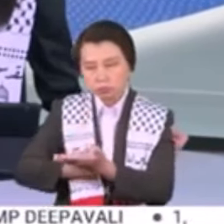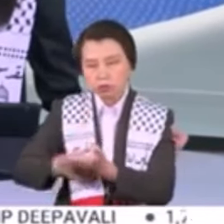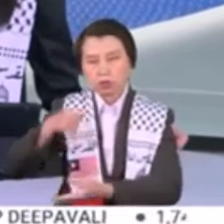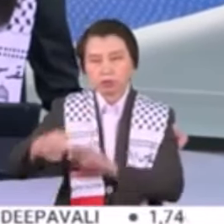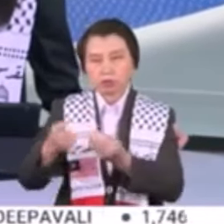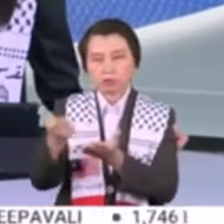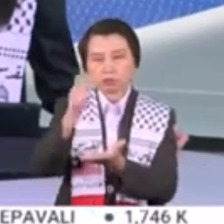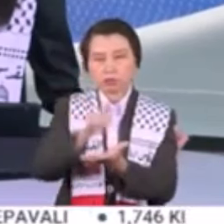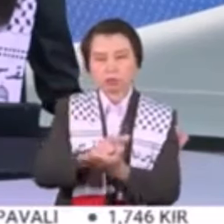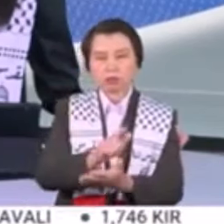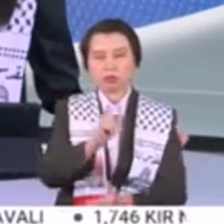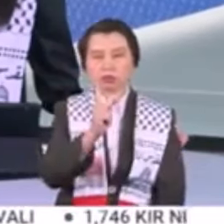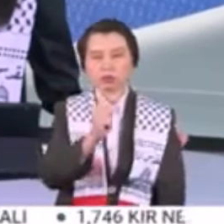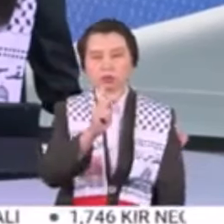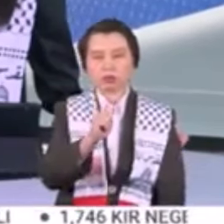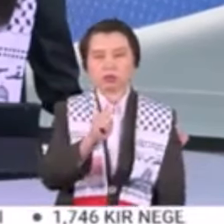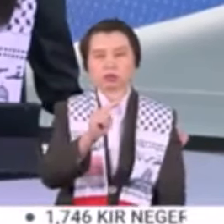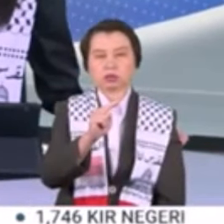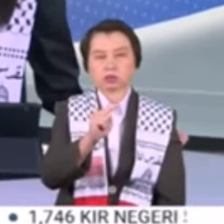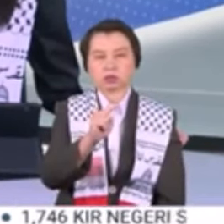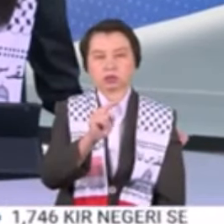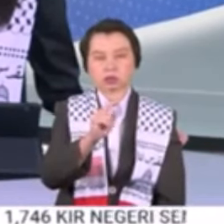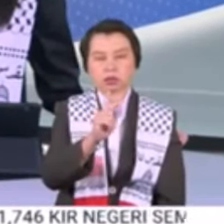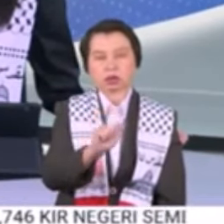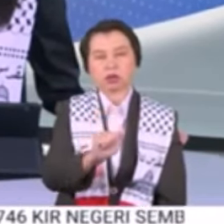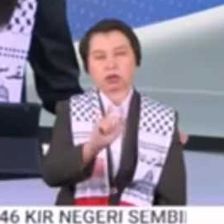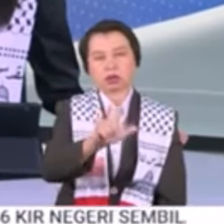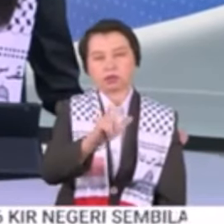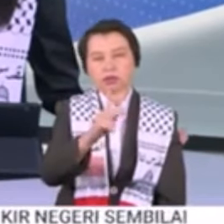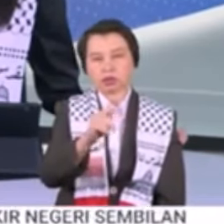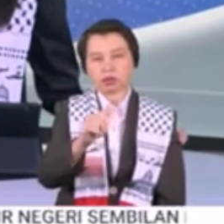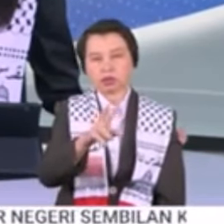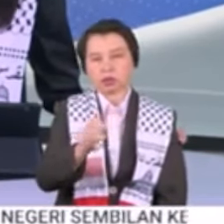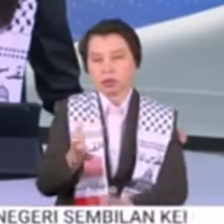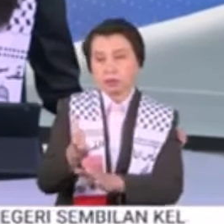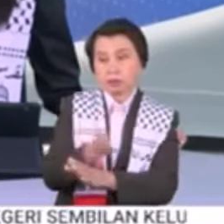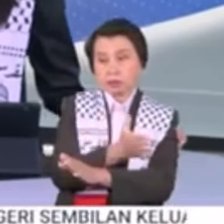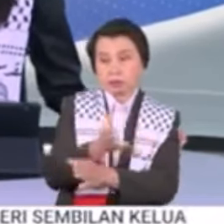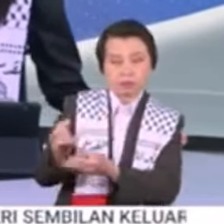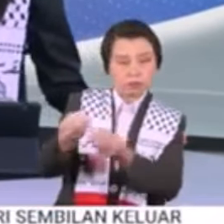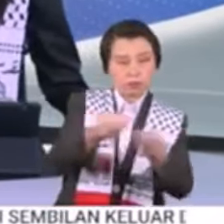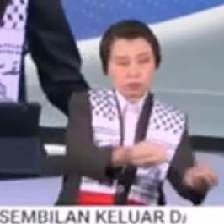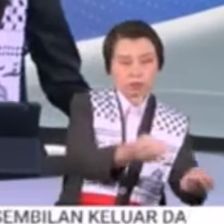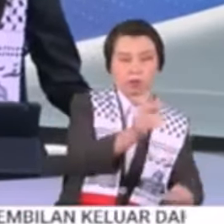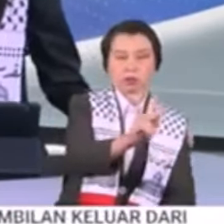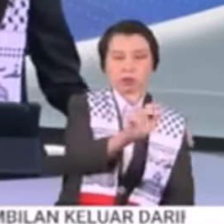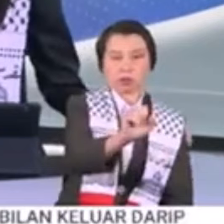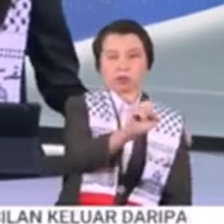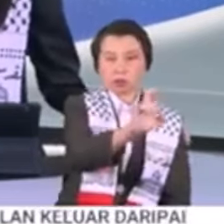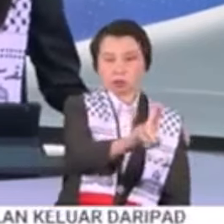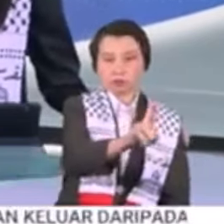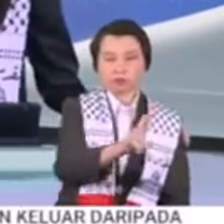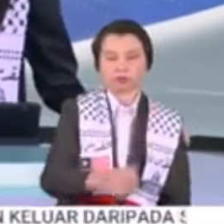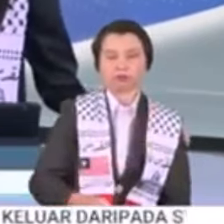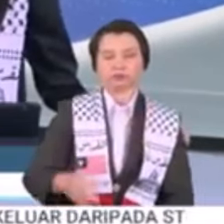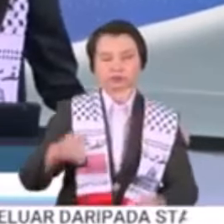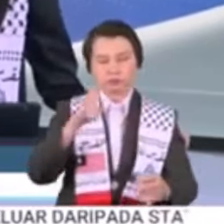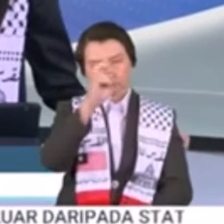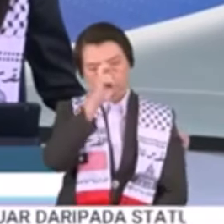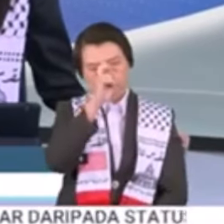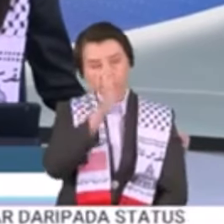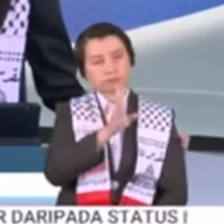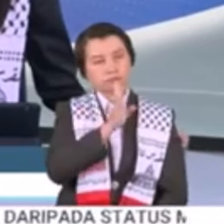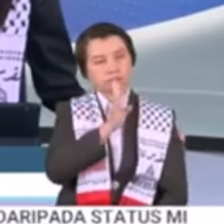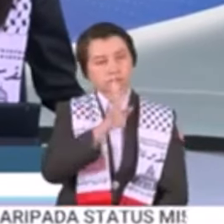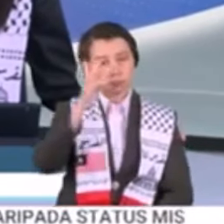mengenai laporan Ketua Audit Negara LKAN sebelum diserah kepada Ketua Setiausaha Negara. Tegas Perdana Menteri, penelitian